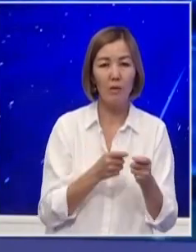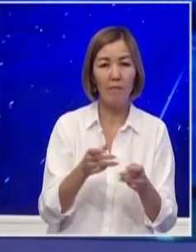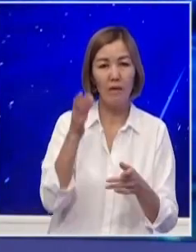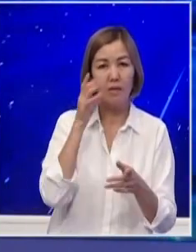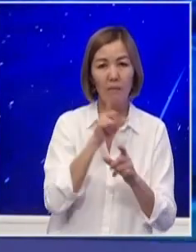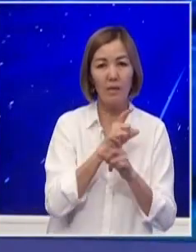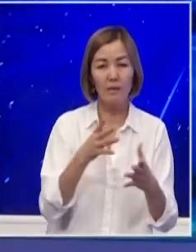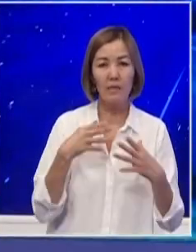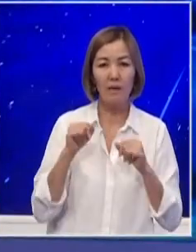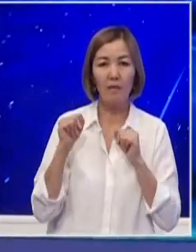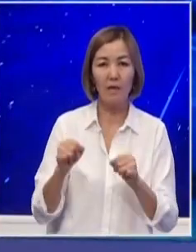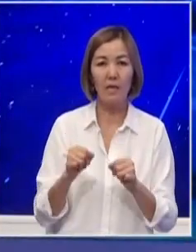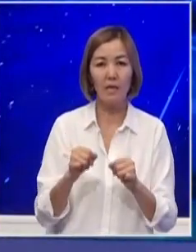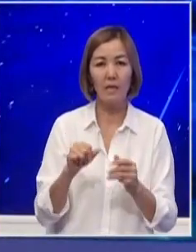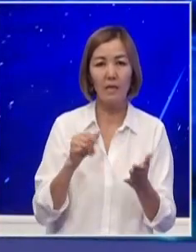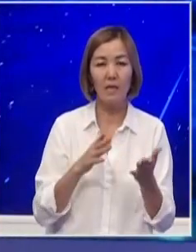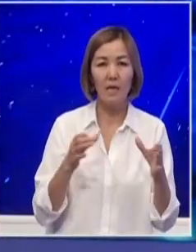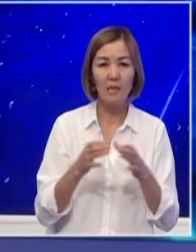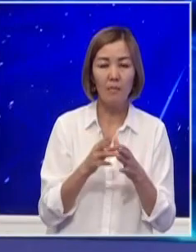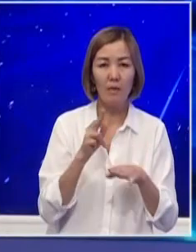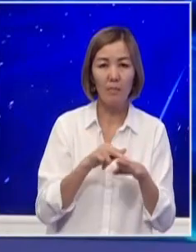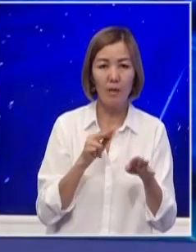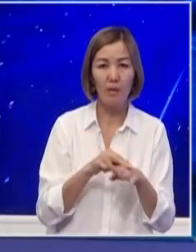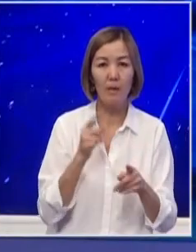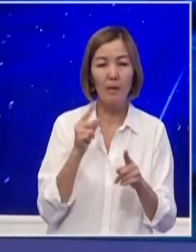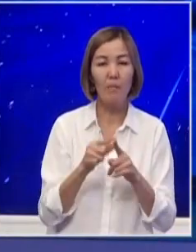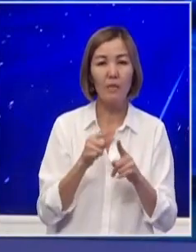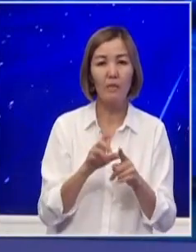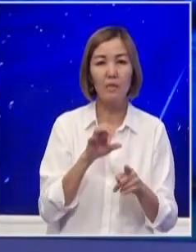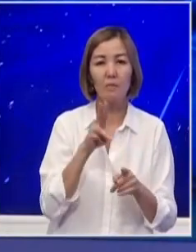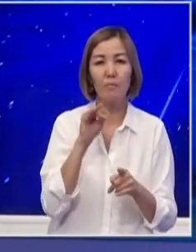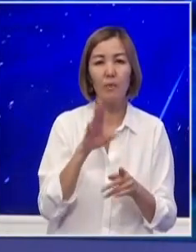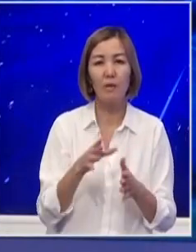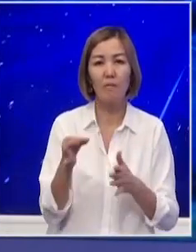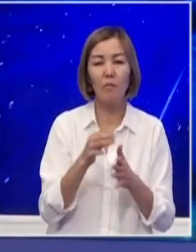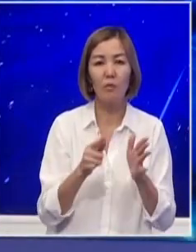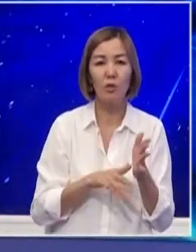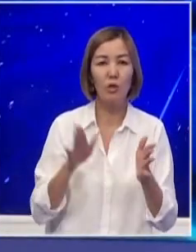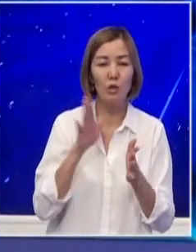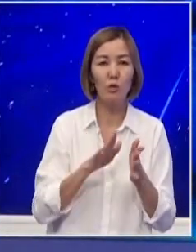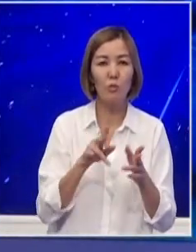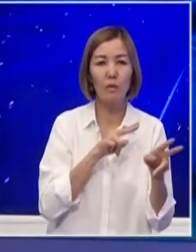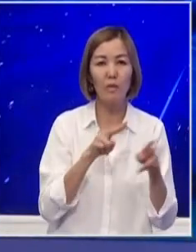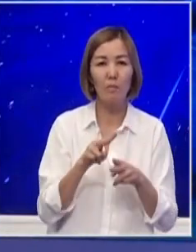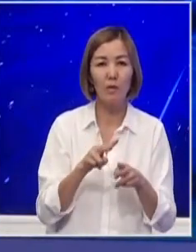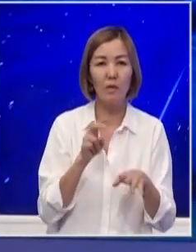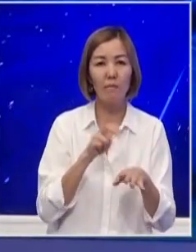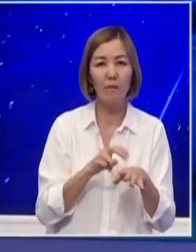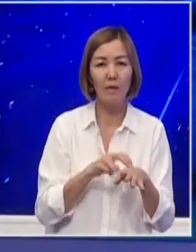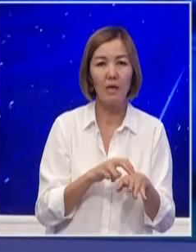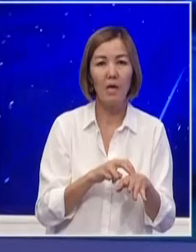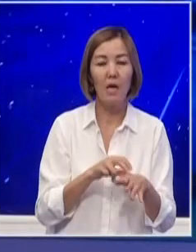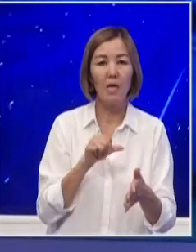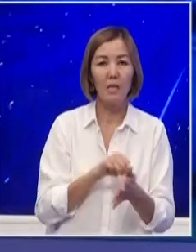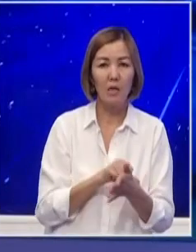образования и здравоохранения, а также сотрудники департамента полиции. По словам спикеров, в области ЖТСУ под наблюдением врачей, психиатров, наркологов